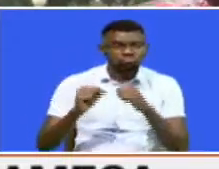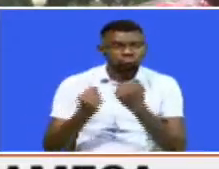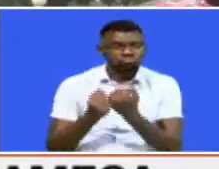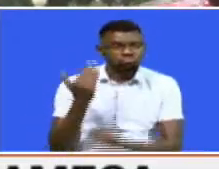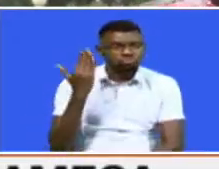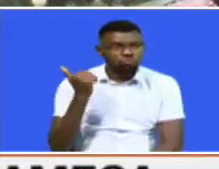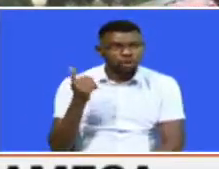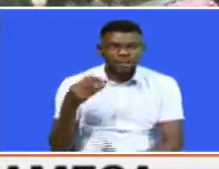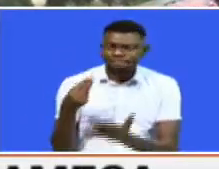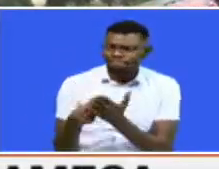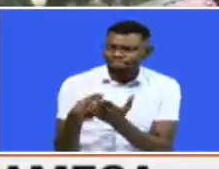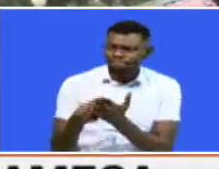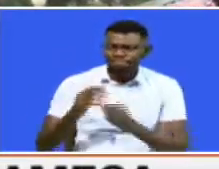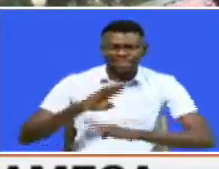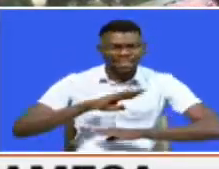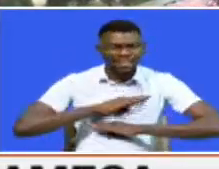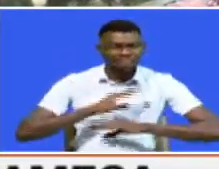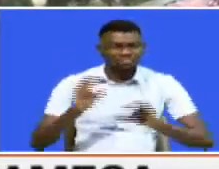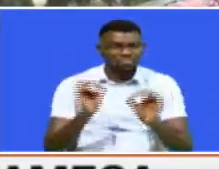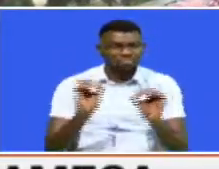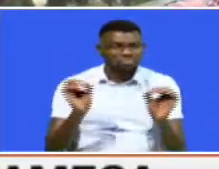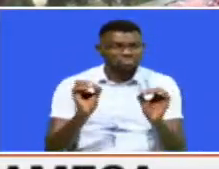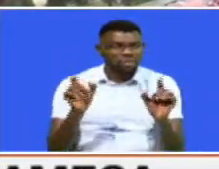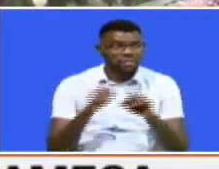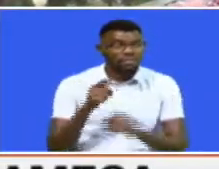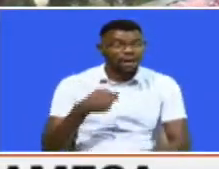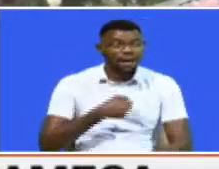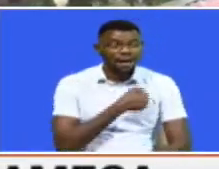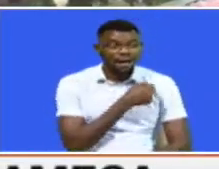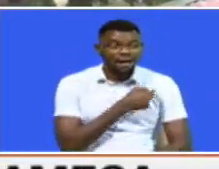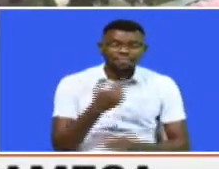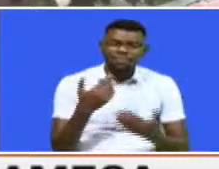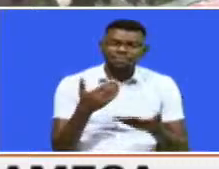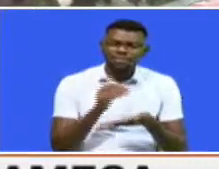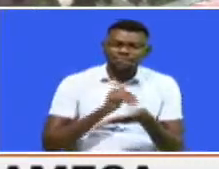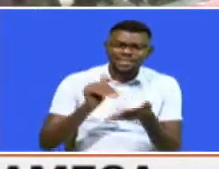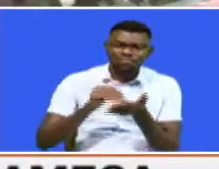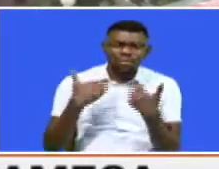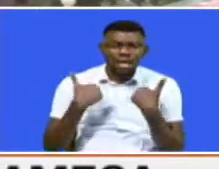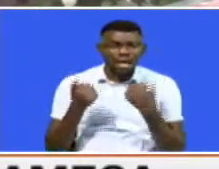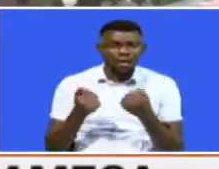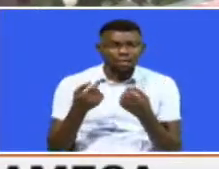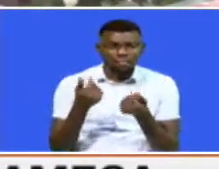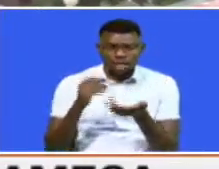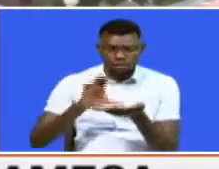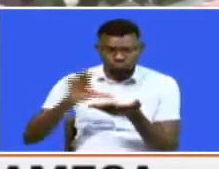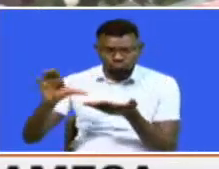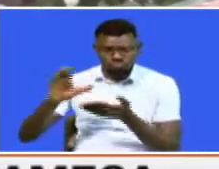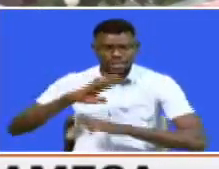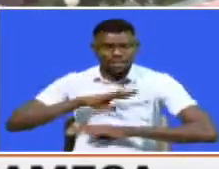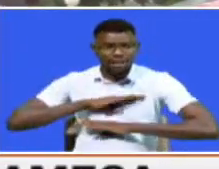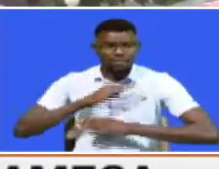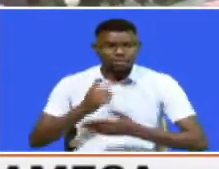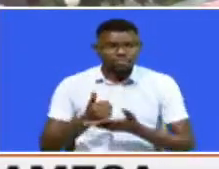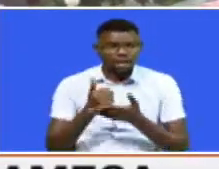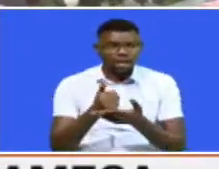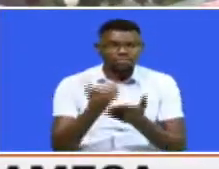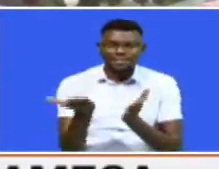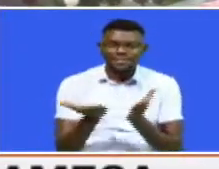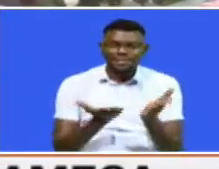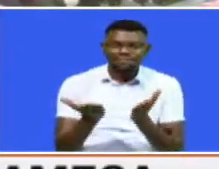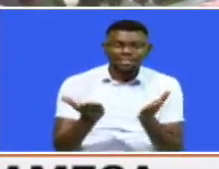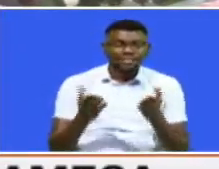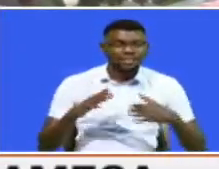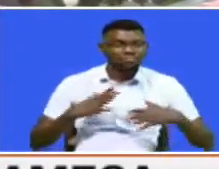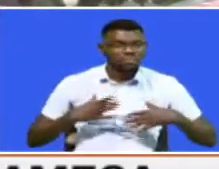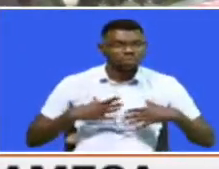na kukosa fedha za kutosha. Na kwa hivyo kama facility ama health centers zetu zinaweza kuwa na pesa za kutosha, basi tutakuwa na uwezo wa kuhudumia watu wetu